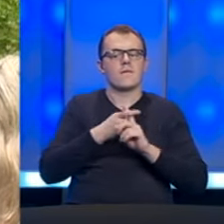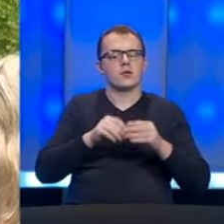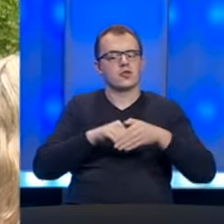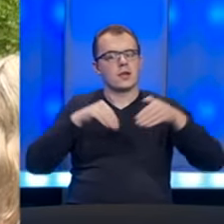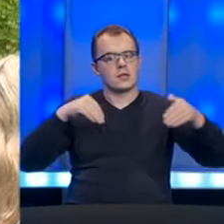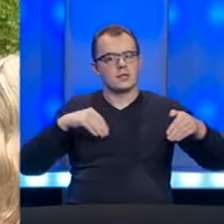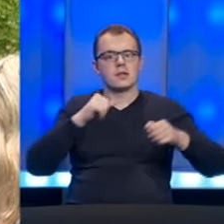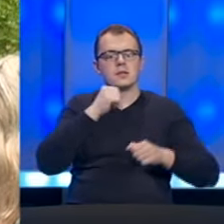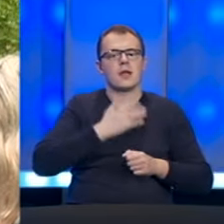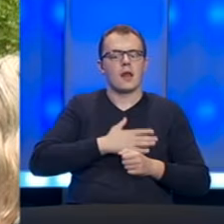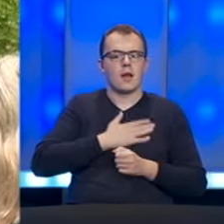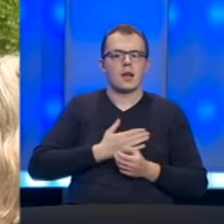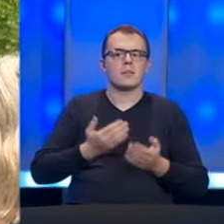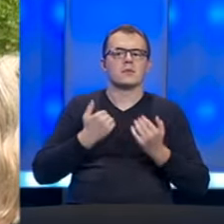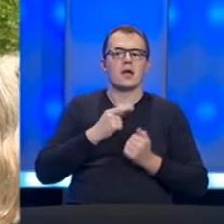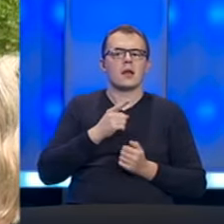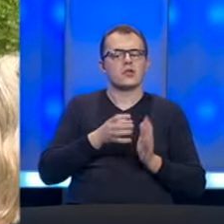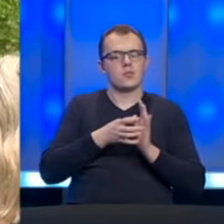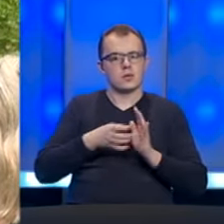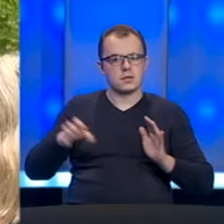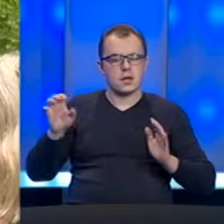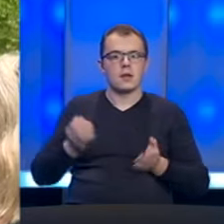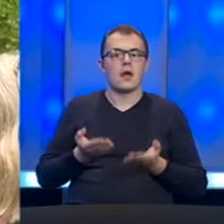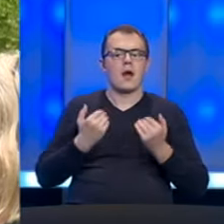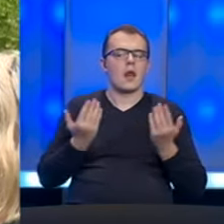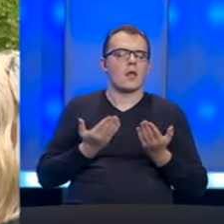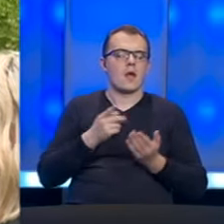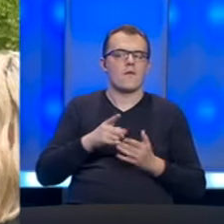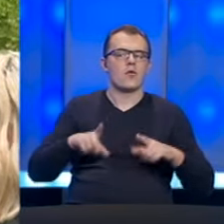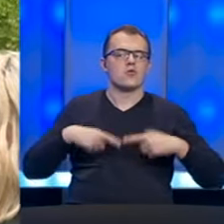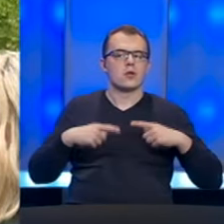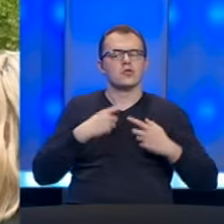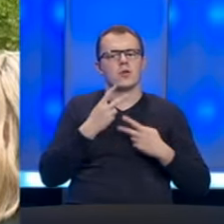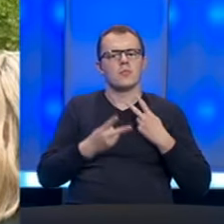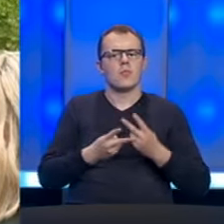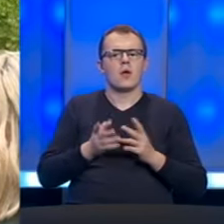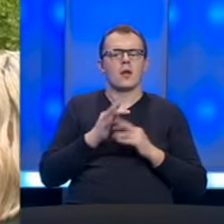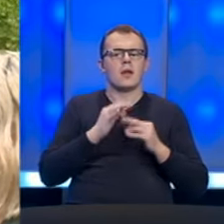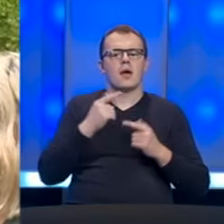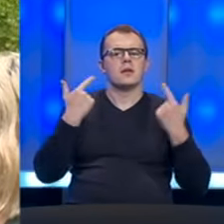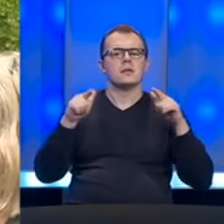distancije i nadam se da ćemo istrajati. A evo i jutrošnji pogled na izletište Ilinčica